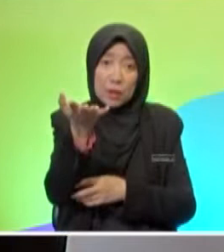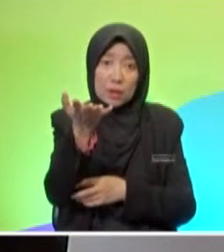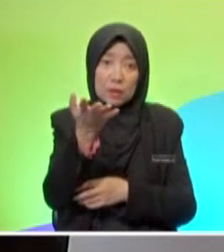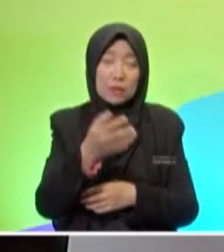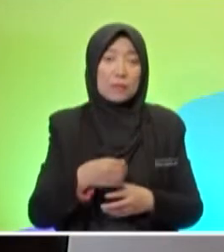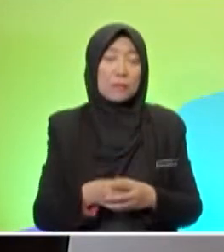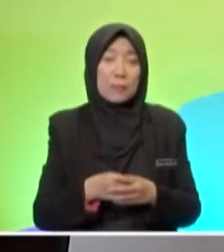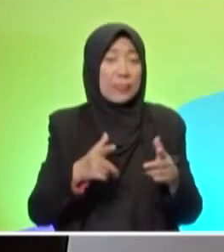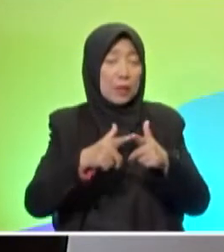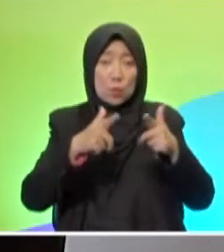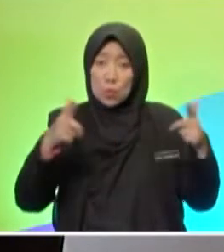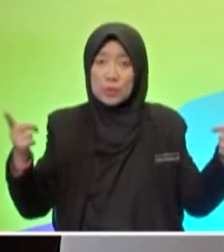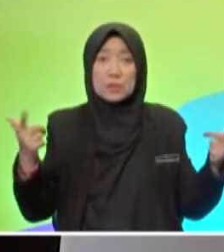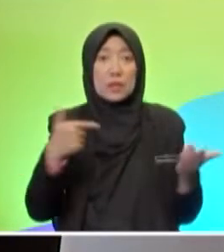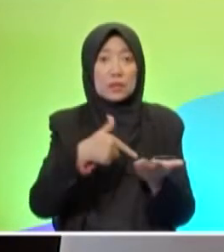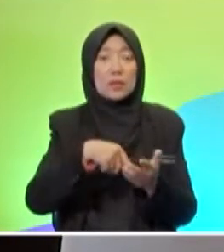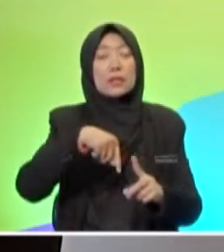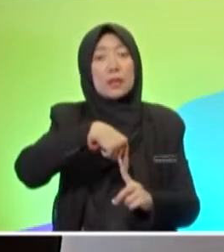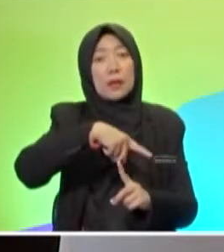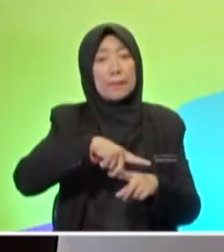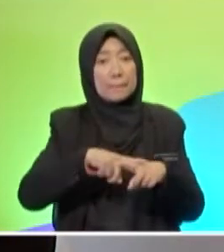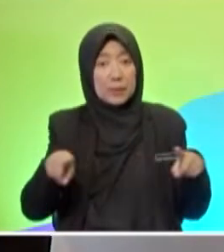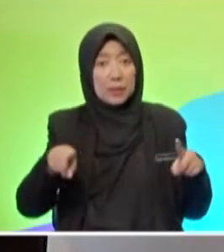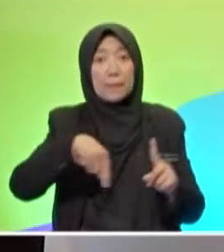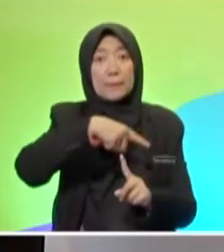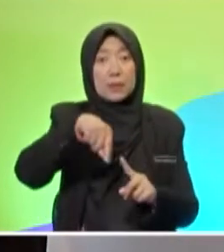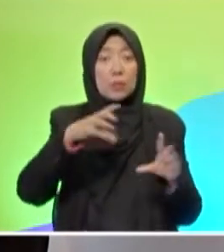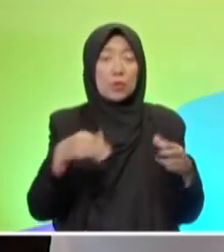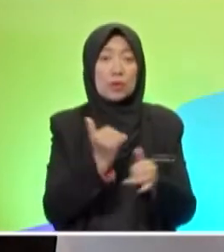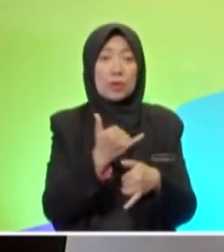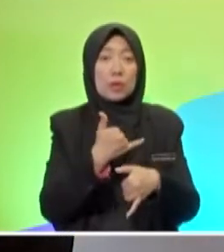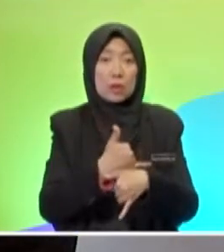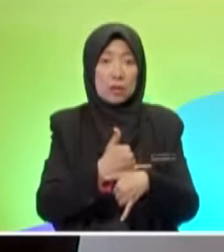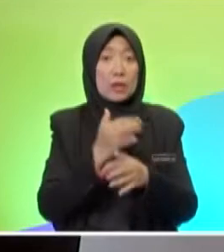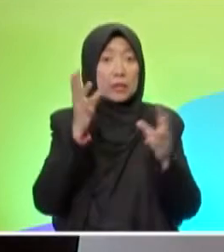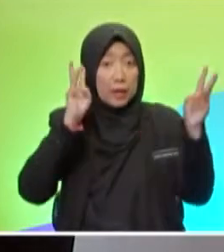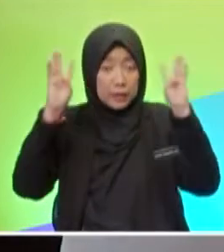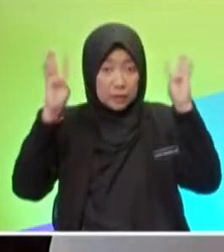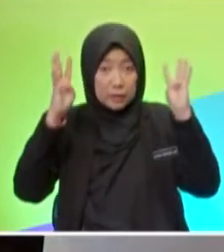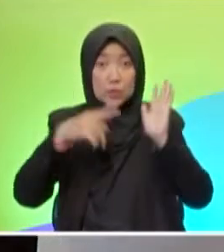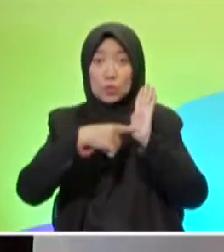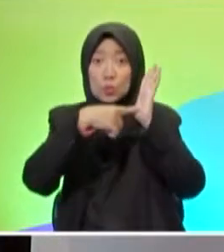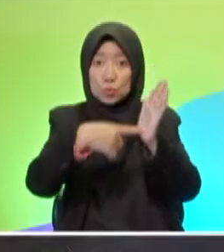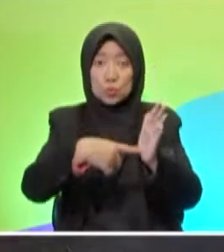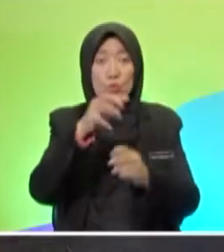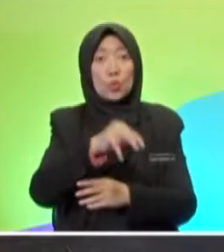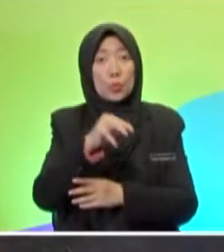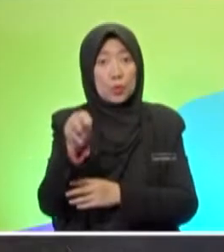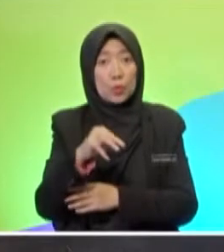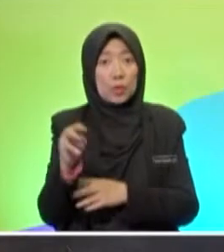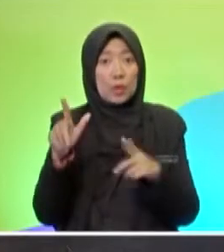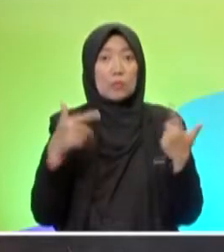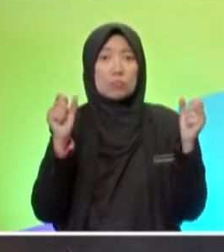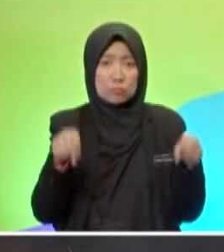saja tahu tapi menikah hasilkan karya Nah kita paparkan karya tersebut di dalam kelas murid-murid lain mulai belajar jadi